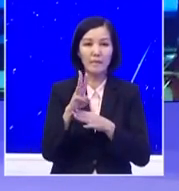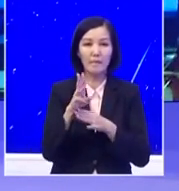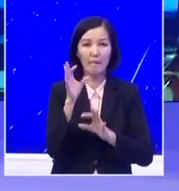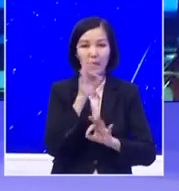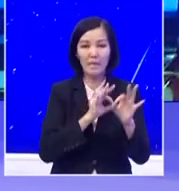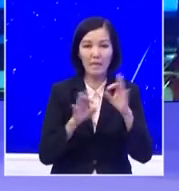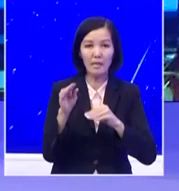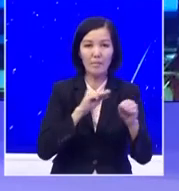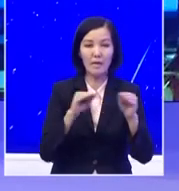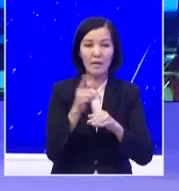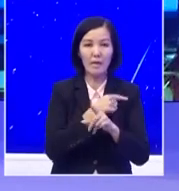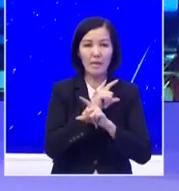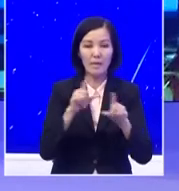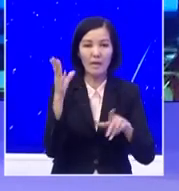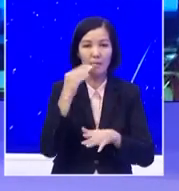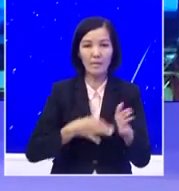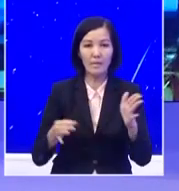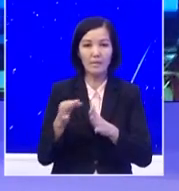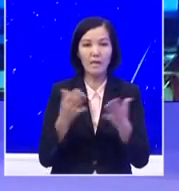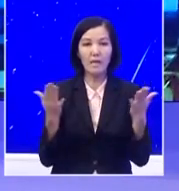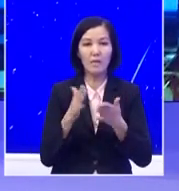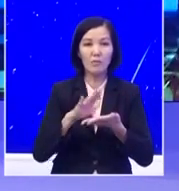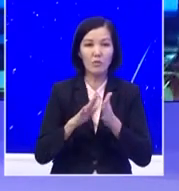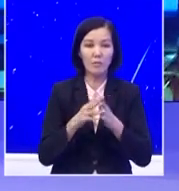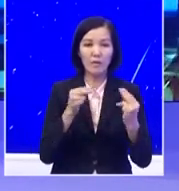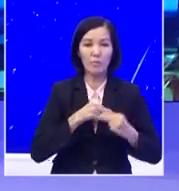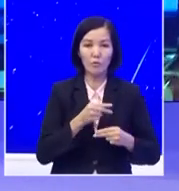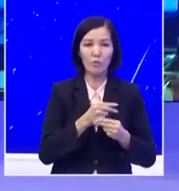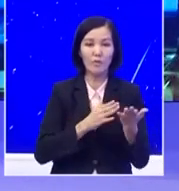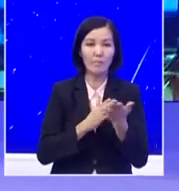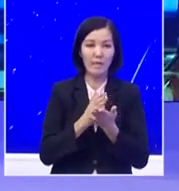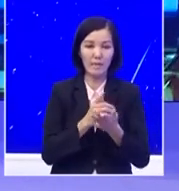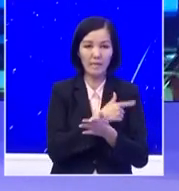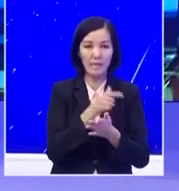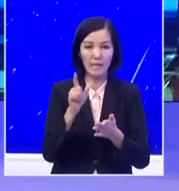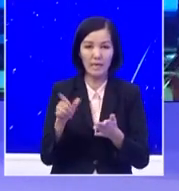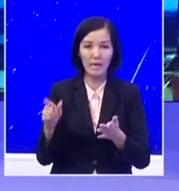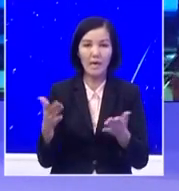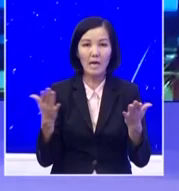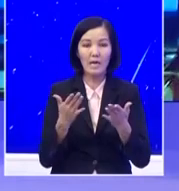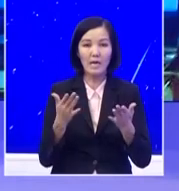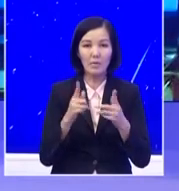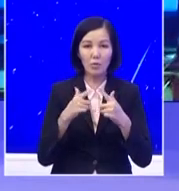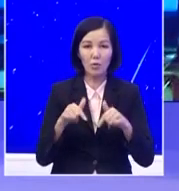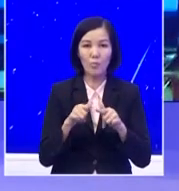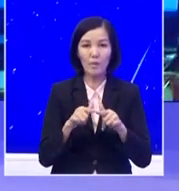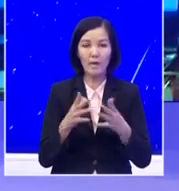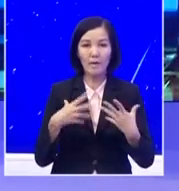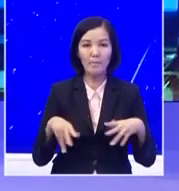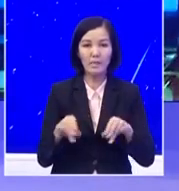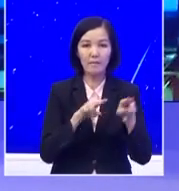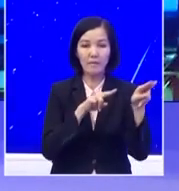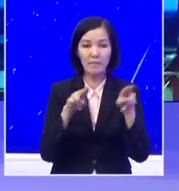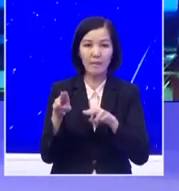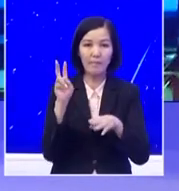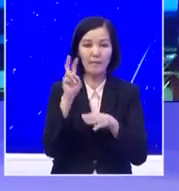медикаментами и оборудованием в больницах Алматинской области, в каких условиях работают медики. Так, специально созданная группа общественного